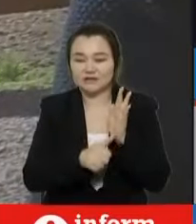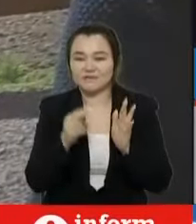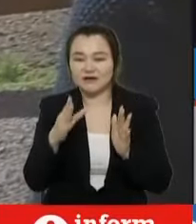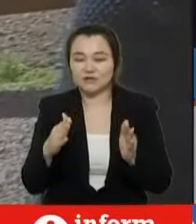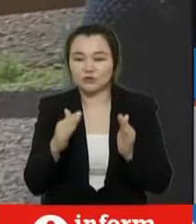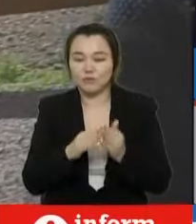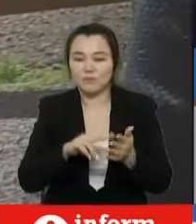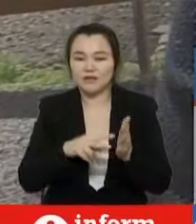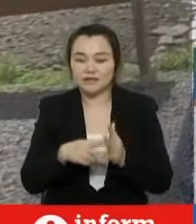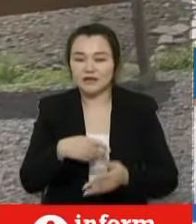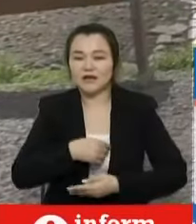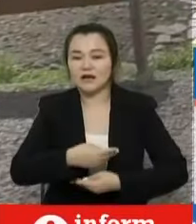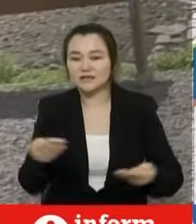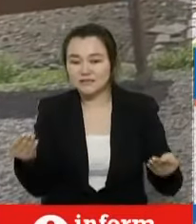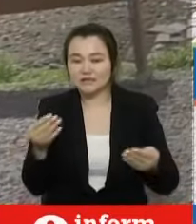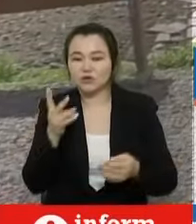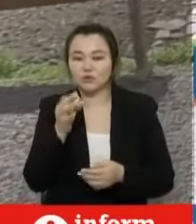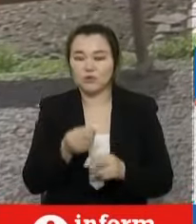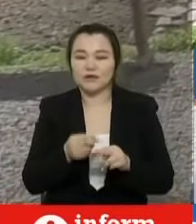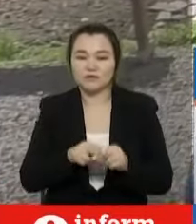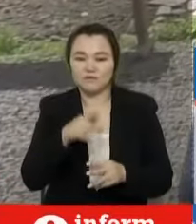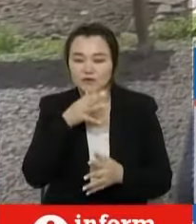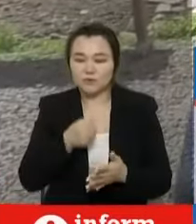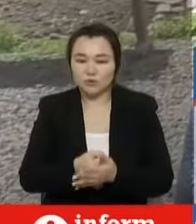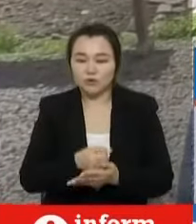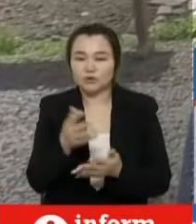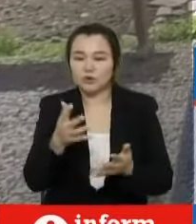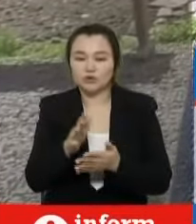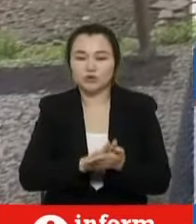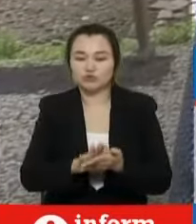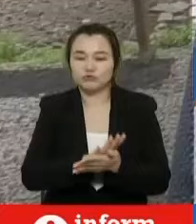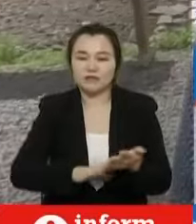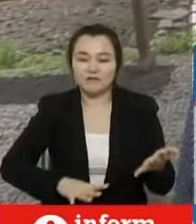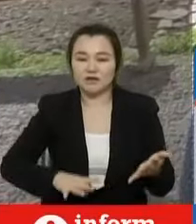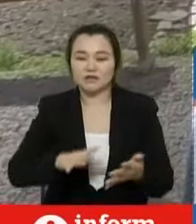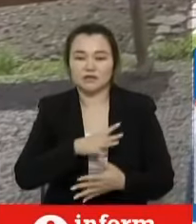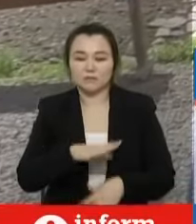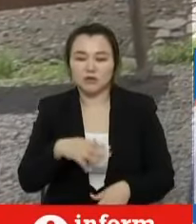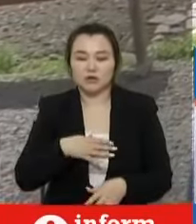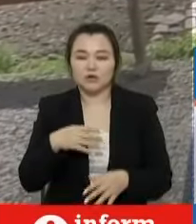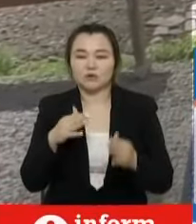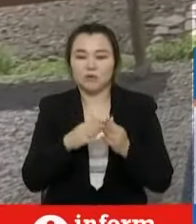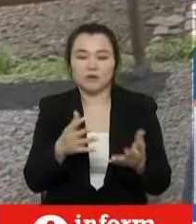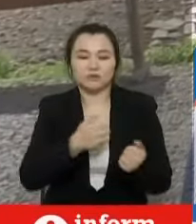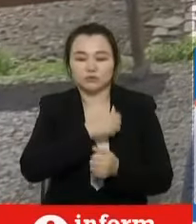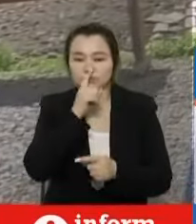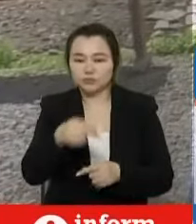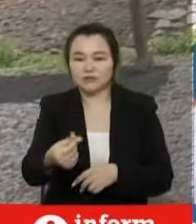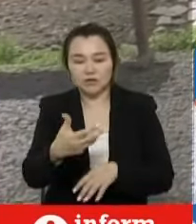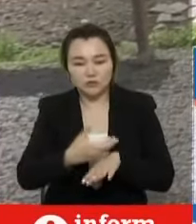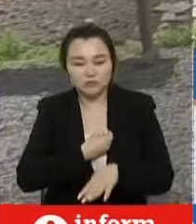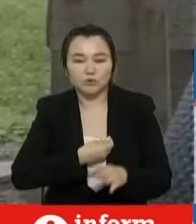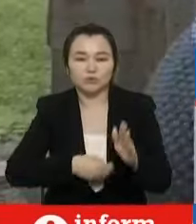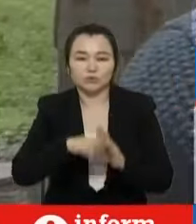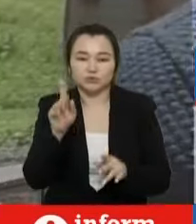беру жоспарда. Но бірақ деген осы уақытқа дейін ешқандай арыз түскен жоқ. Мен үй алмаймын, маған ақшалай төлеңіз, басқалай деген